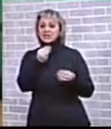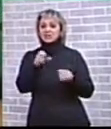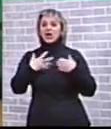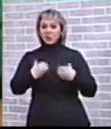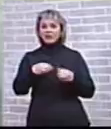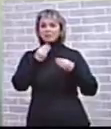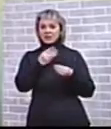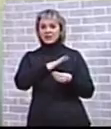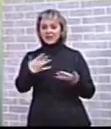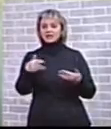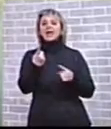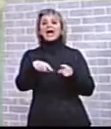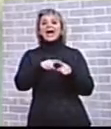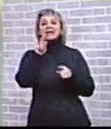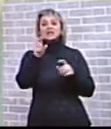питания.